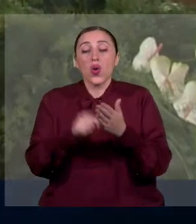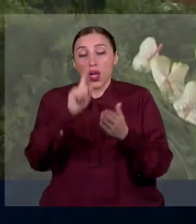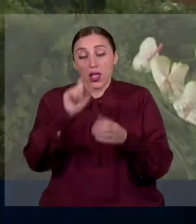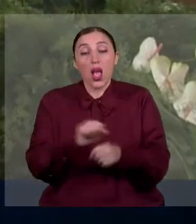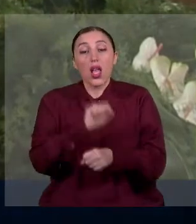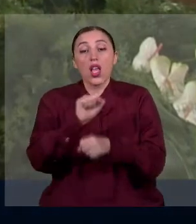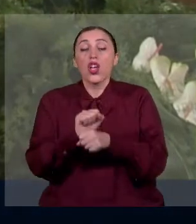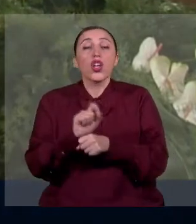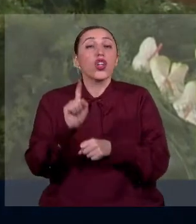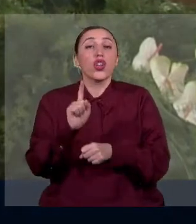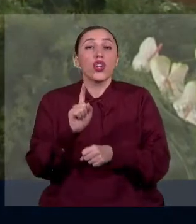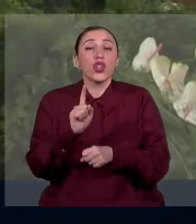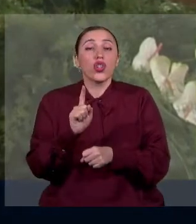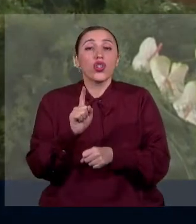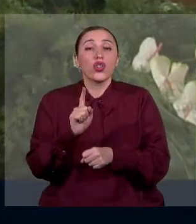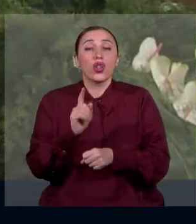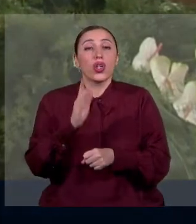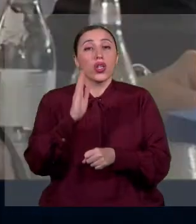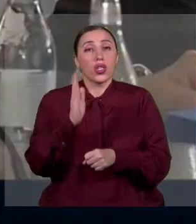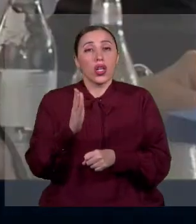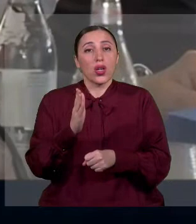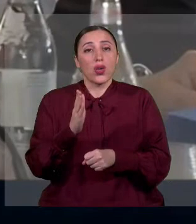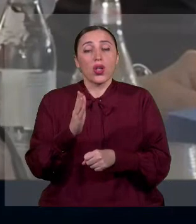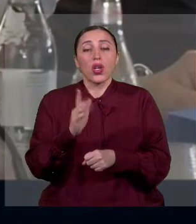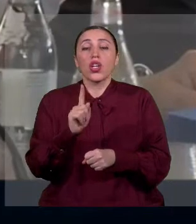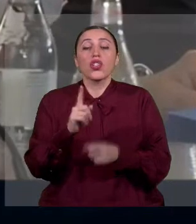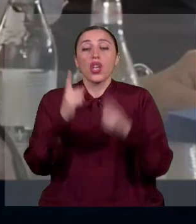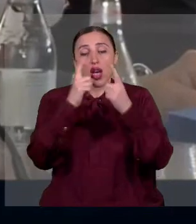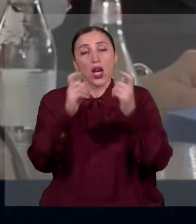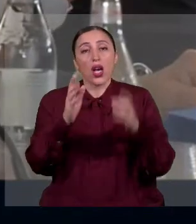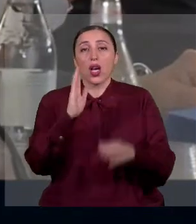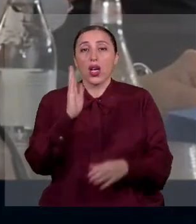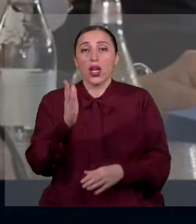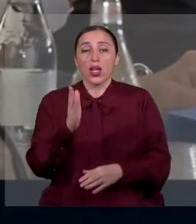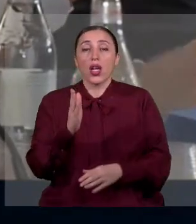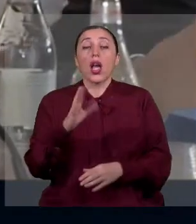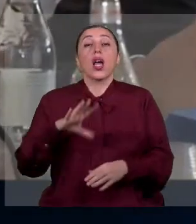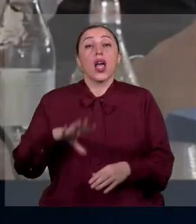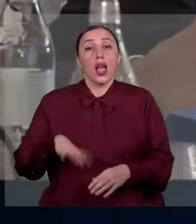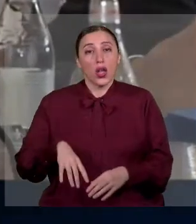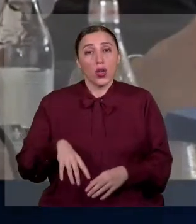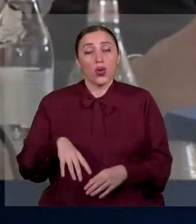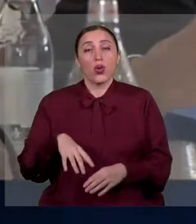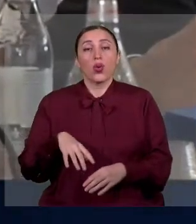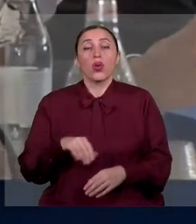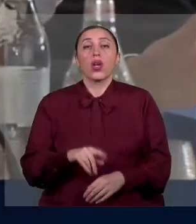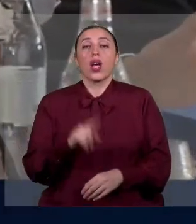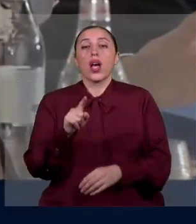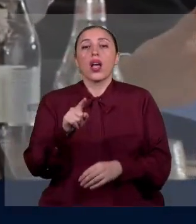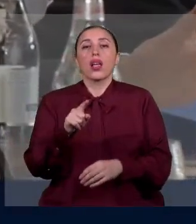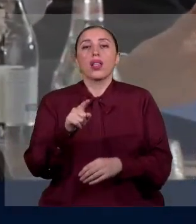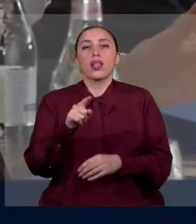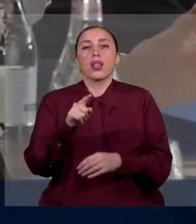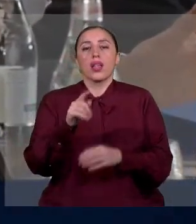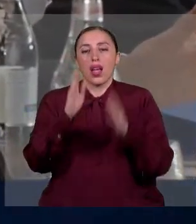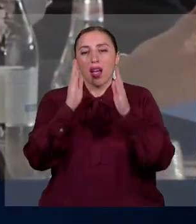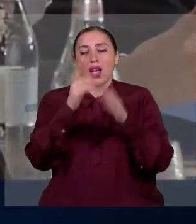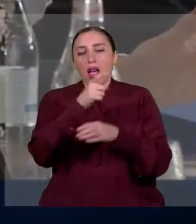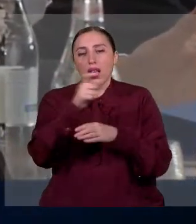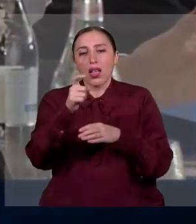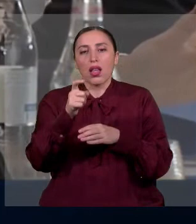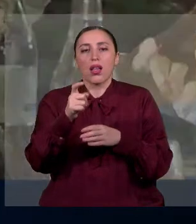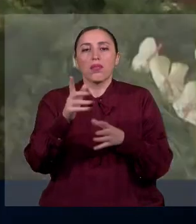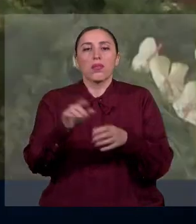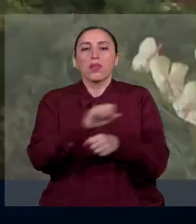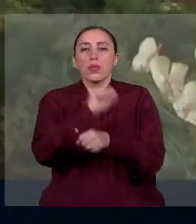հարցը, ինչ ենք գնալու հիմա հայտարարելու, դրանից հետո ուղիղ եթերը խլացվում է եւ այլևս